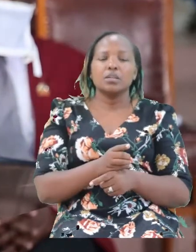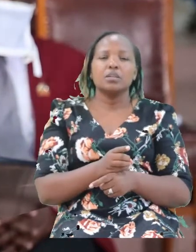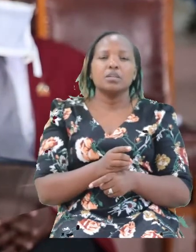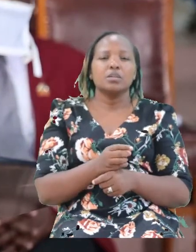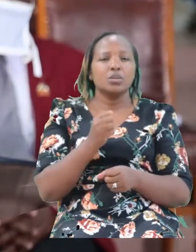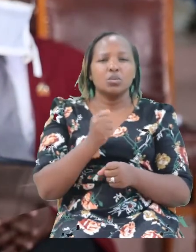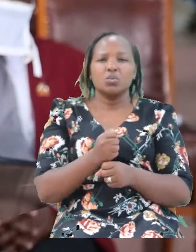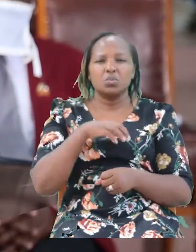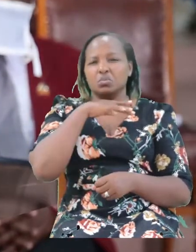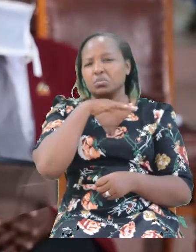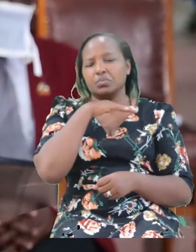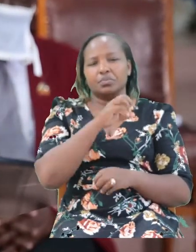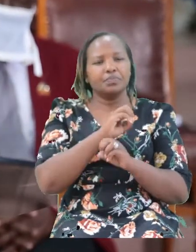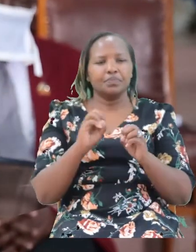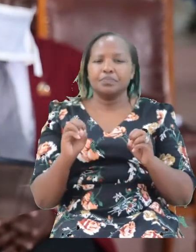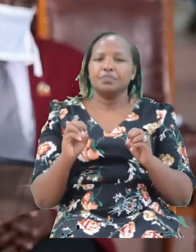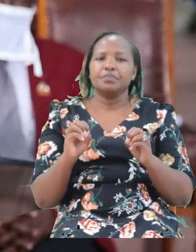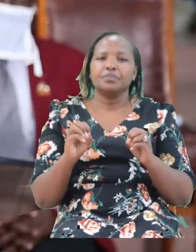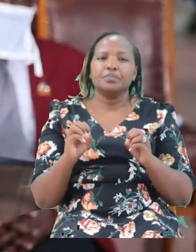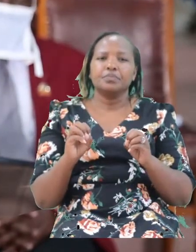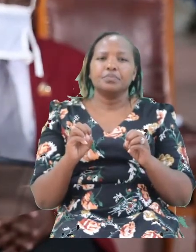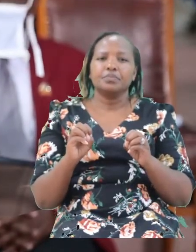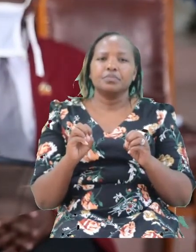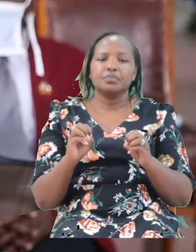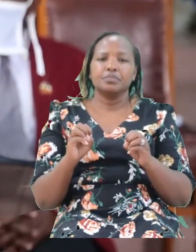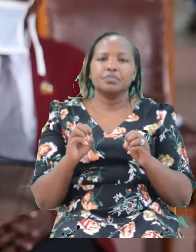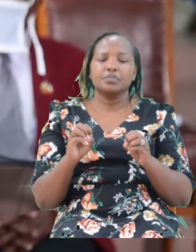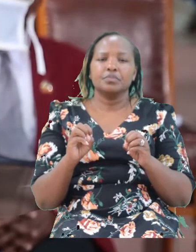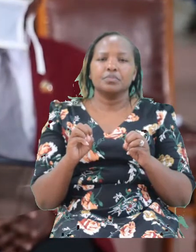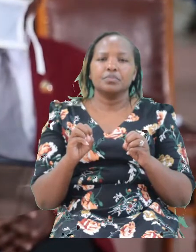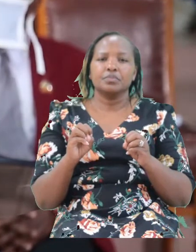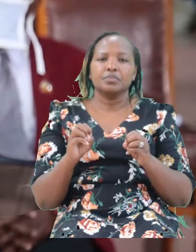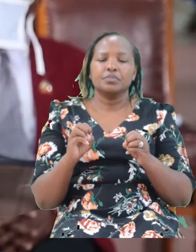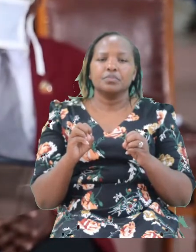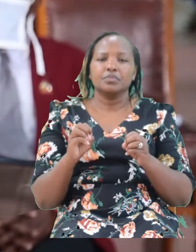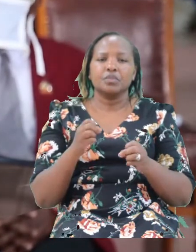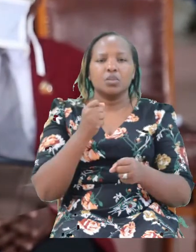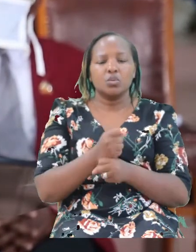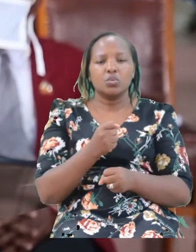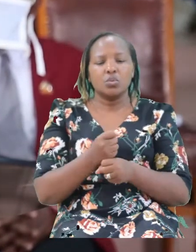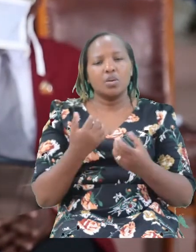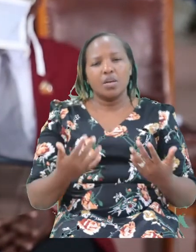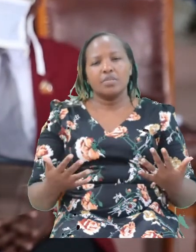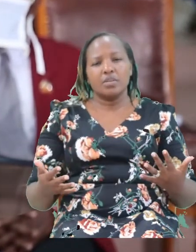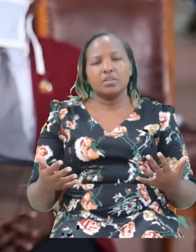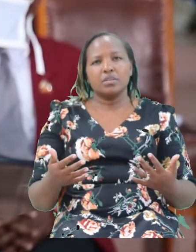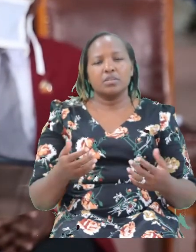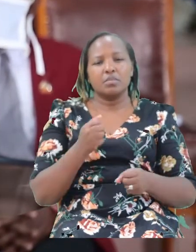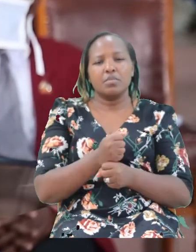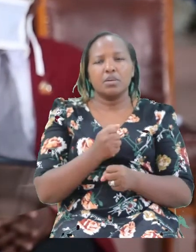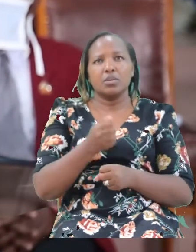hatutajitia kujichanganya ama kufanya mambo ambayo hayatafurahisha